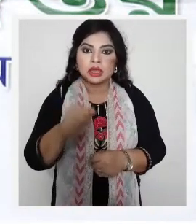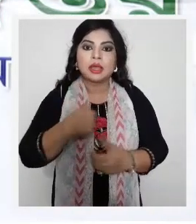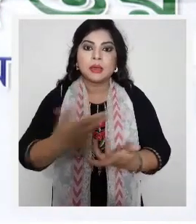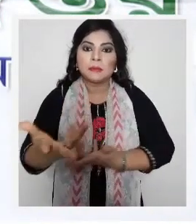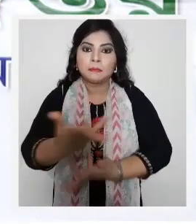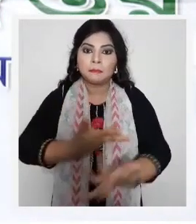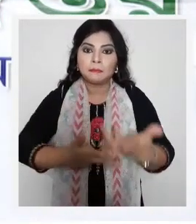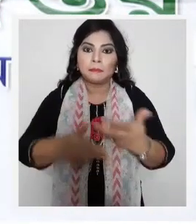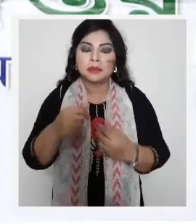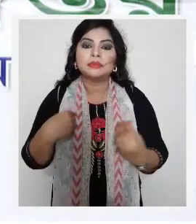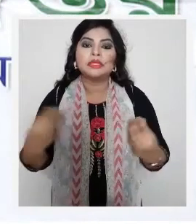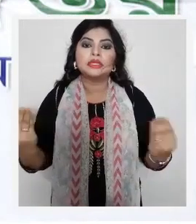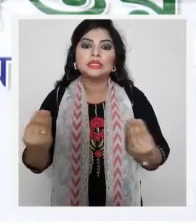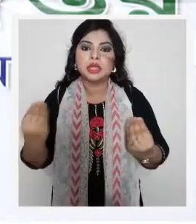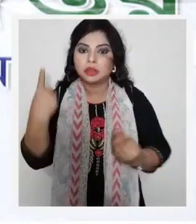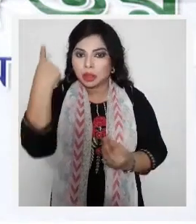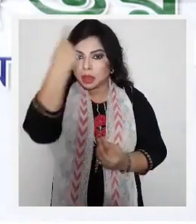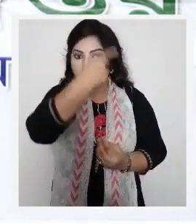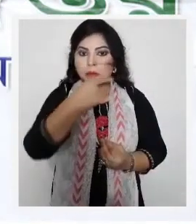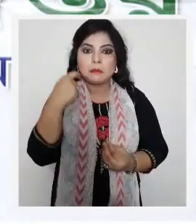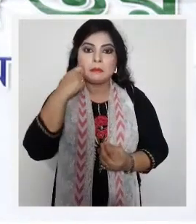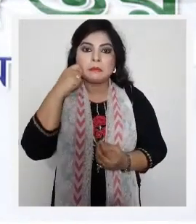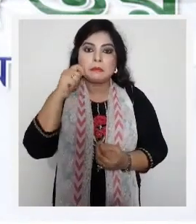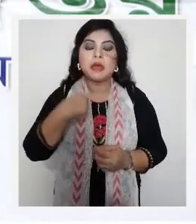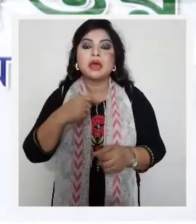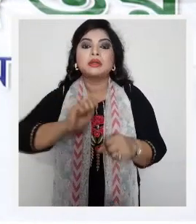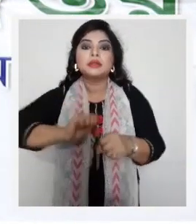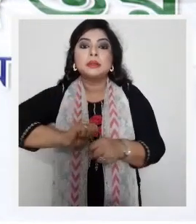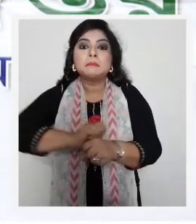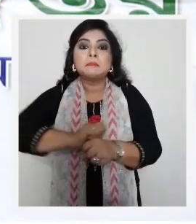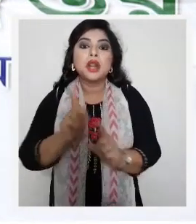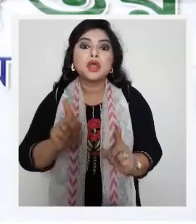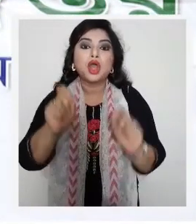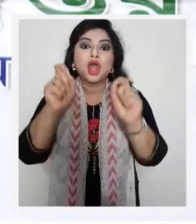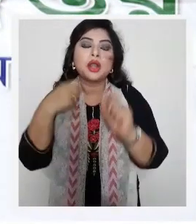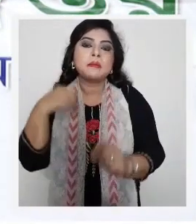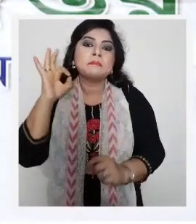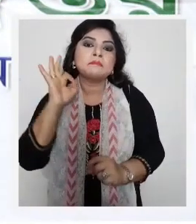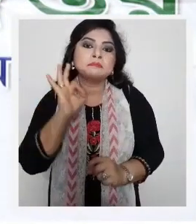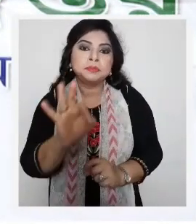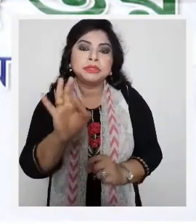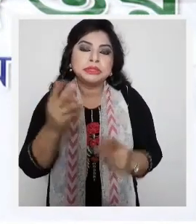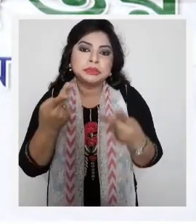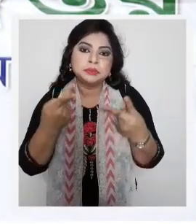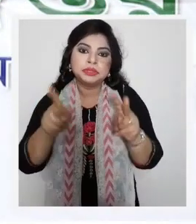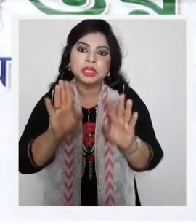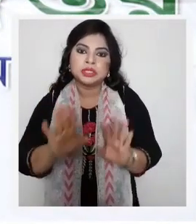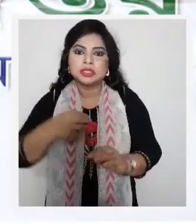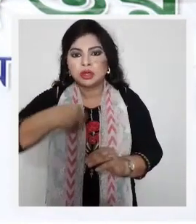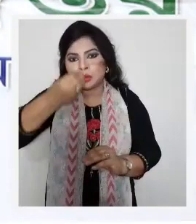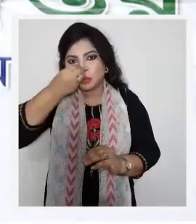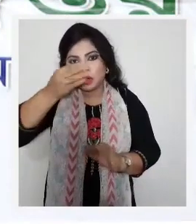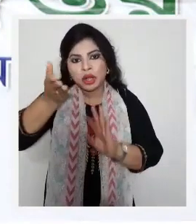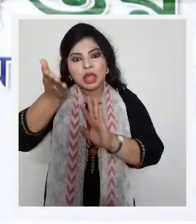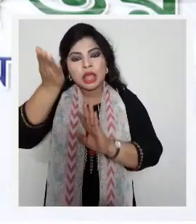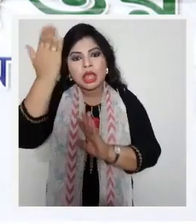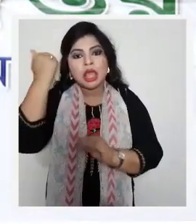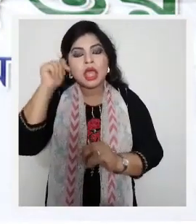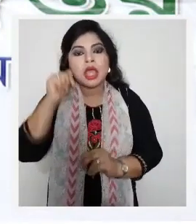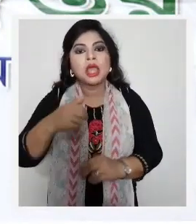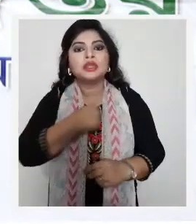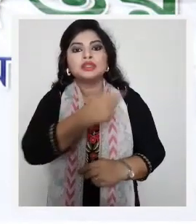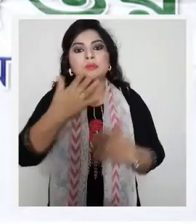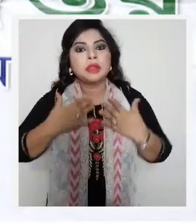বাহিনী, প্রশাসন, বিচার বিভাগ, জনপ্রতিনিধি, সাংবাদিক, শিক্ষক, ব্যাংক, বীমা, ব্যবসায়ী এবং সাধারণ মানুষ বর্তমানে